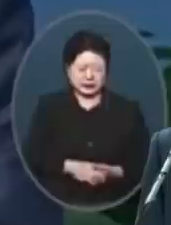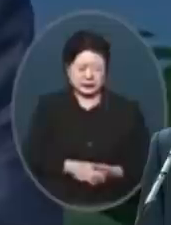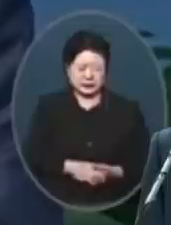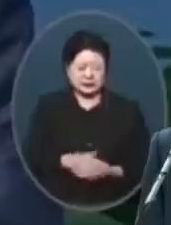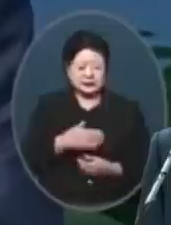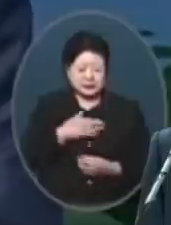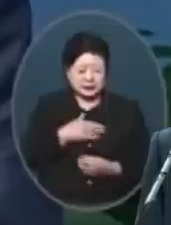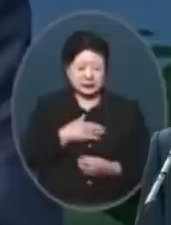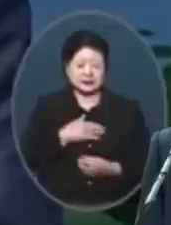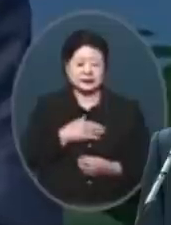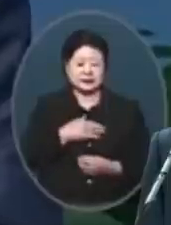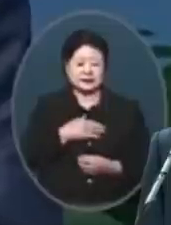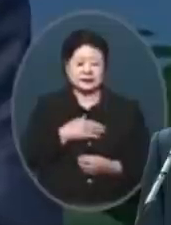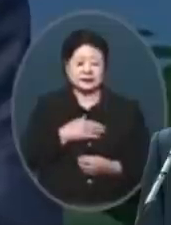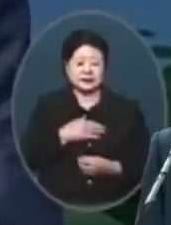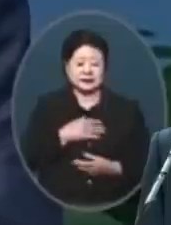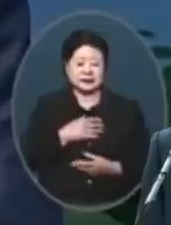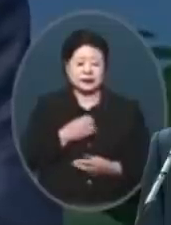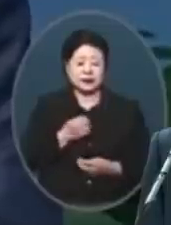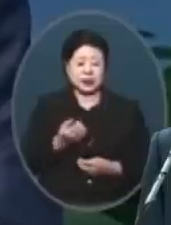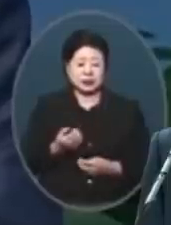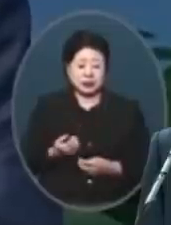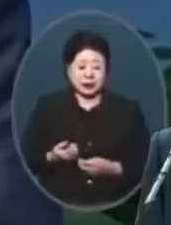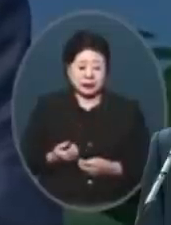내가 요즘 며칠 전에도